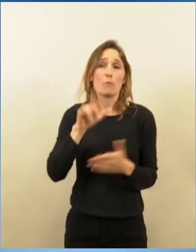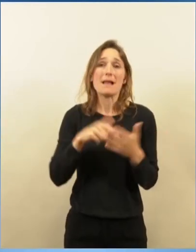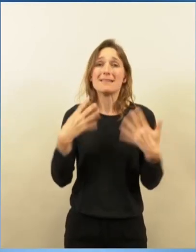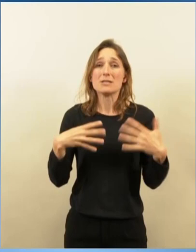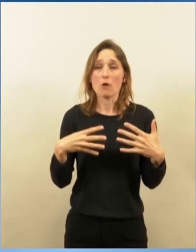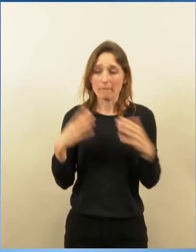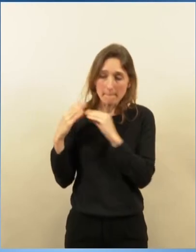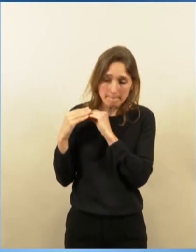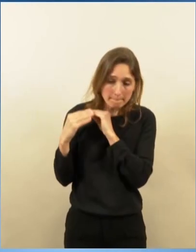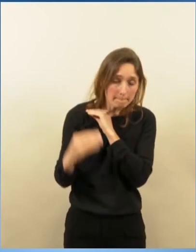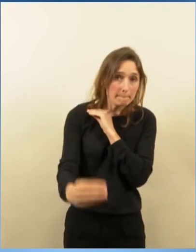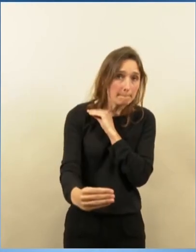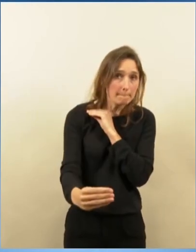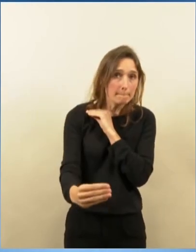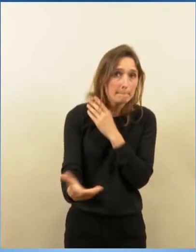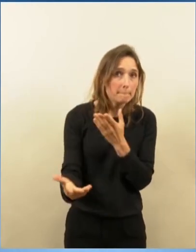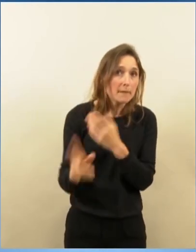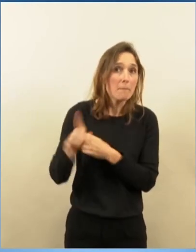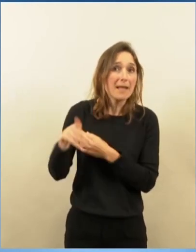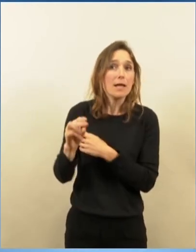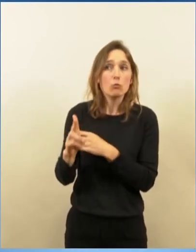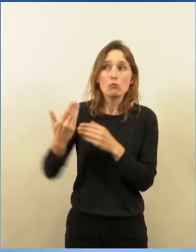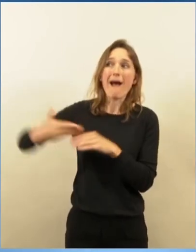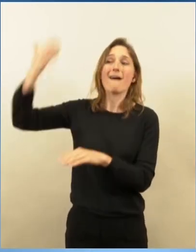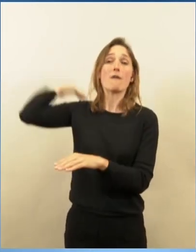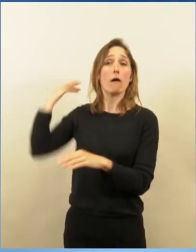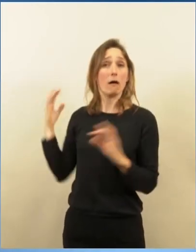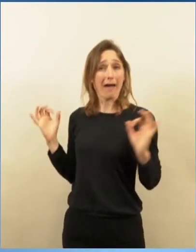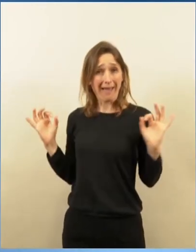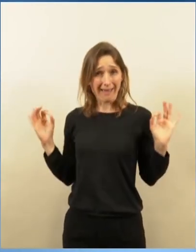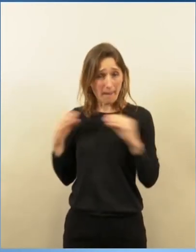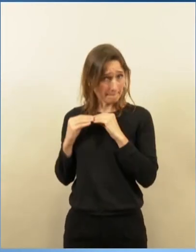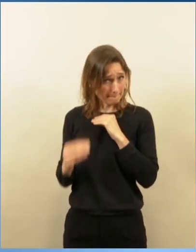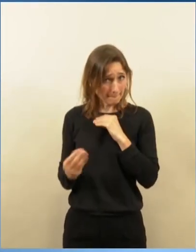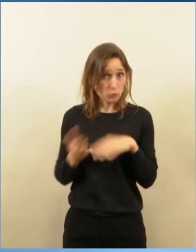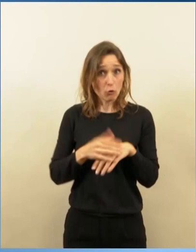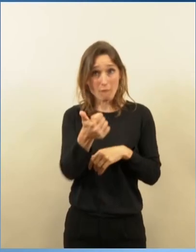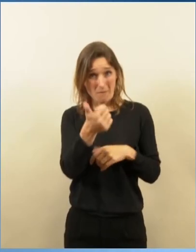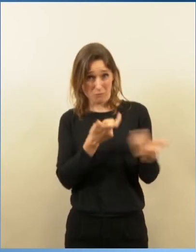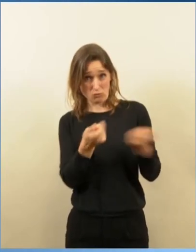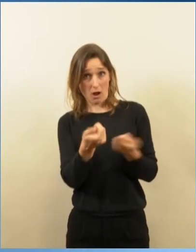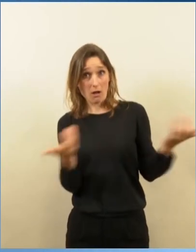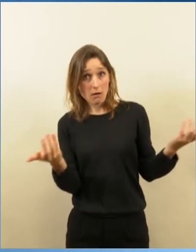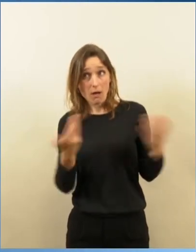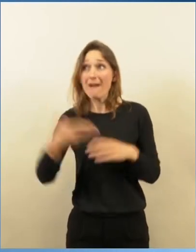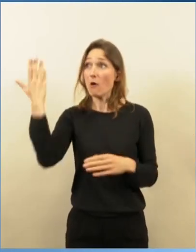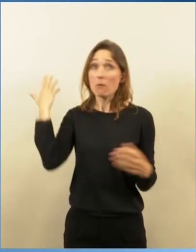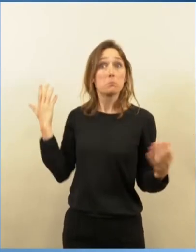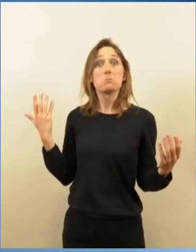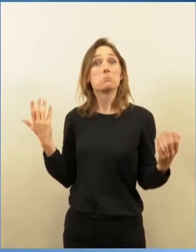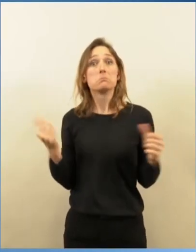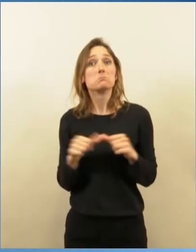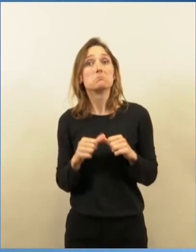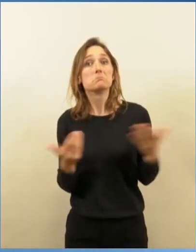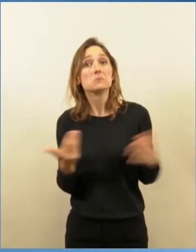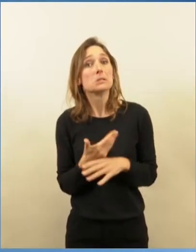avant ce PDU mirifique alors que vous aviez toutes les manettes bon on avait pris d'énormes retards même dans les